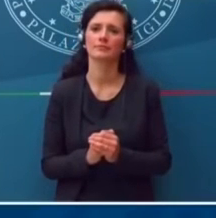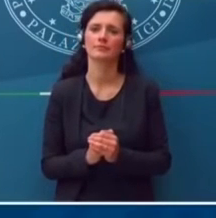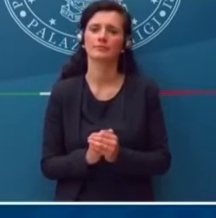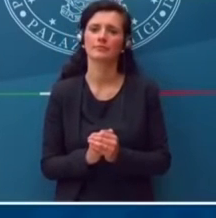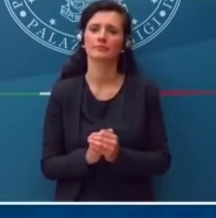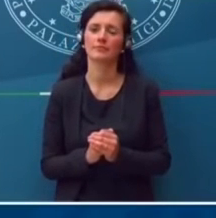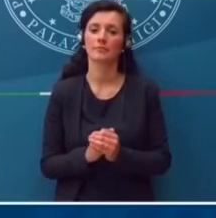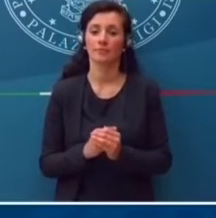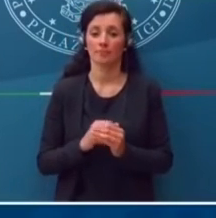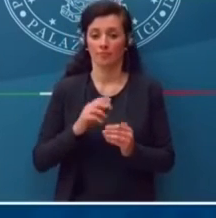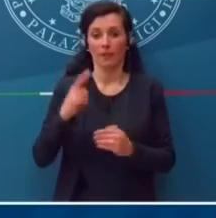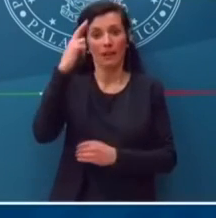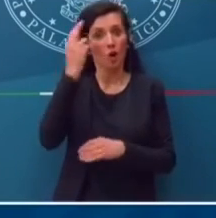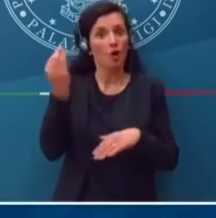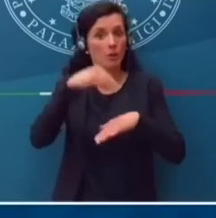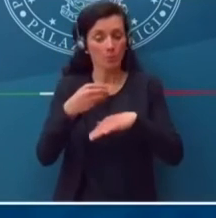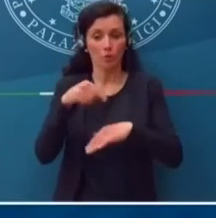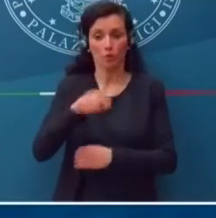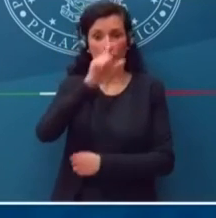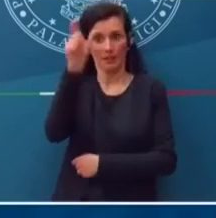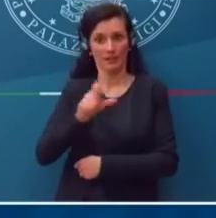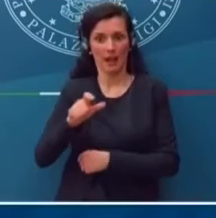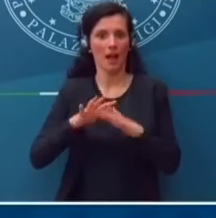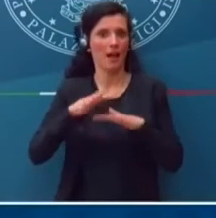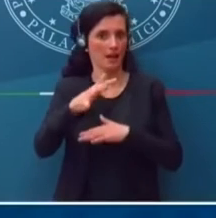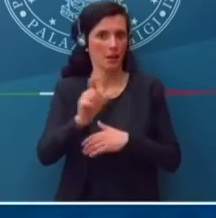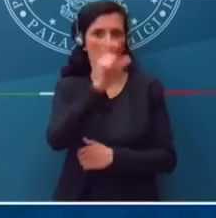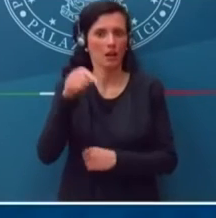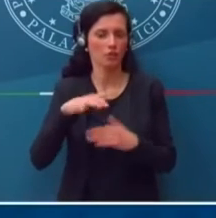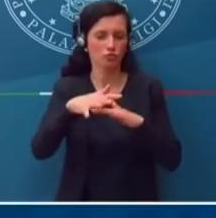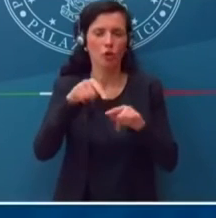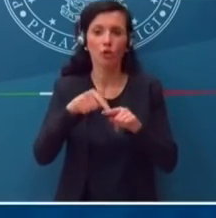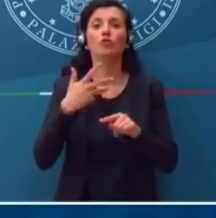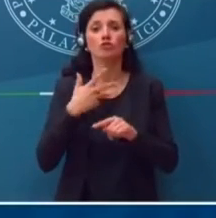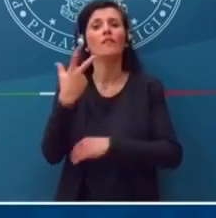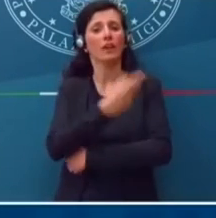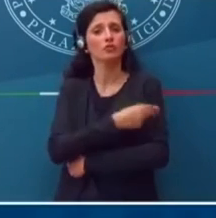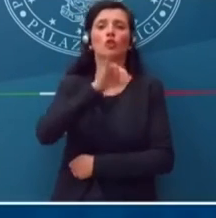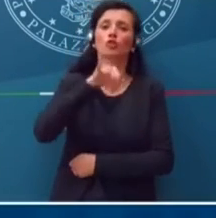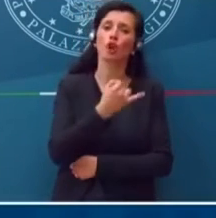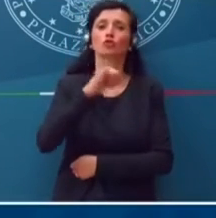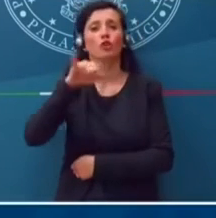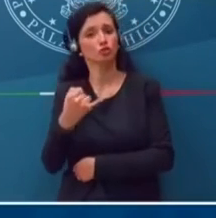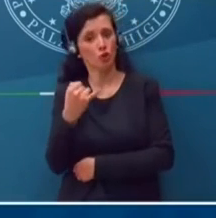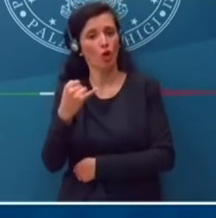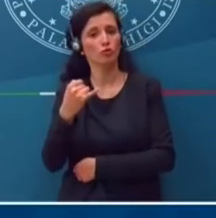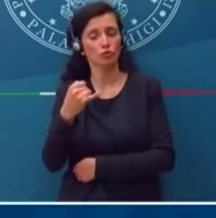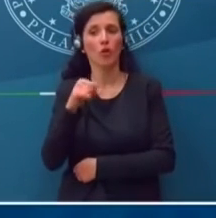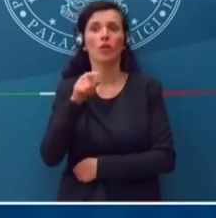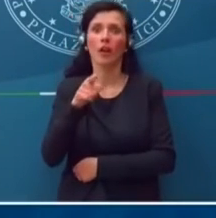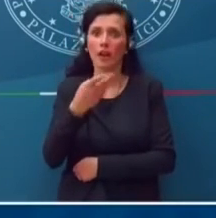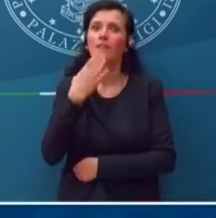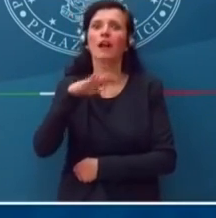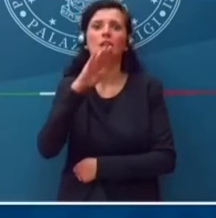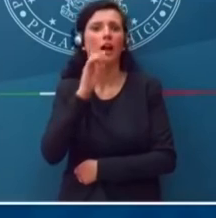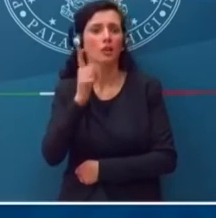qualche giorno nel Paese avremo anche il vaccino di Johnson & Johnson, che ha il vantaggio della